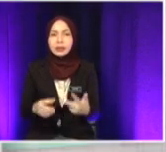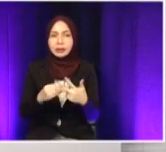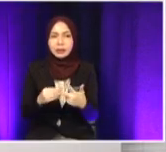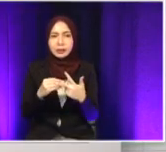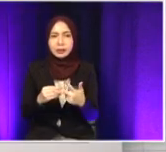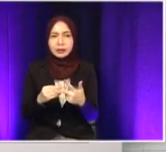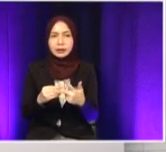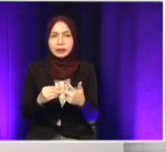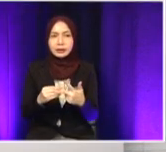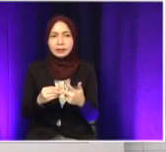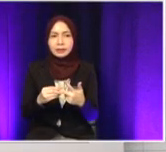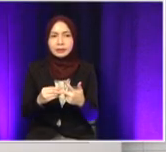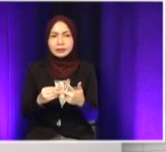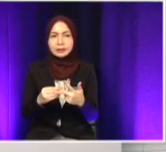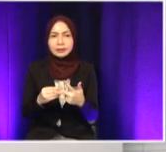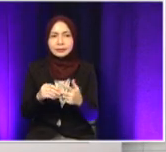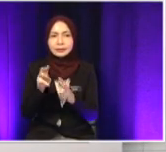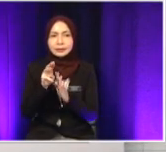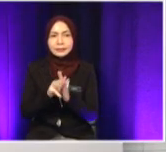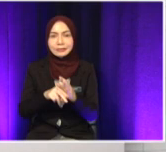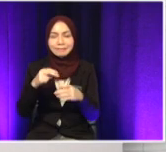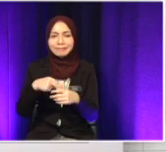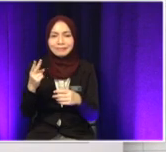karya hiburan yang asli